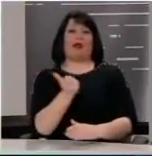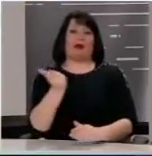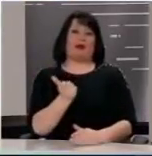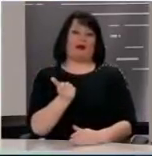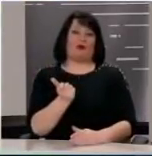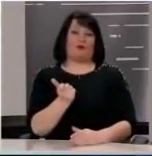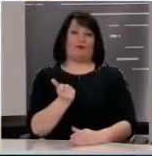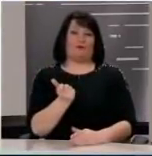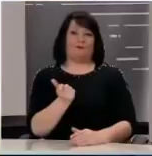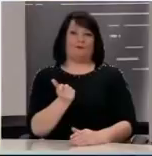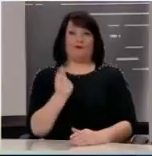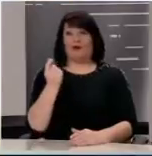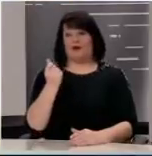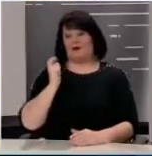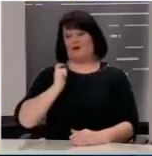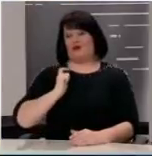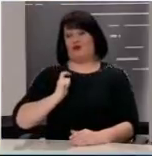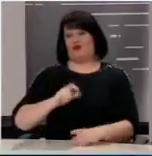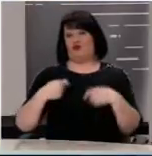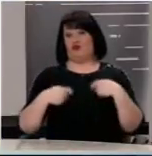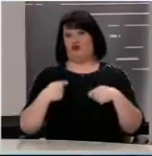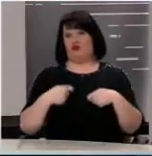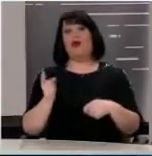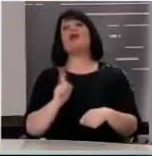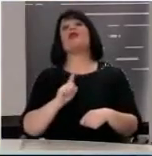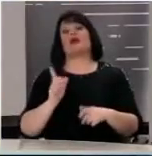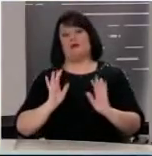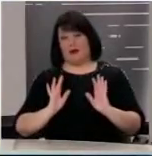τούτης, δεδομένης της οικονομικής της επάρκειας, δεν έπρεπε να το κάνει.